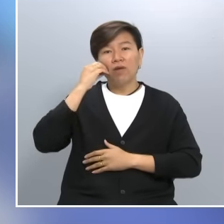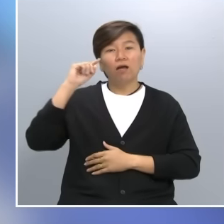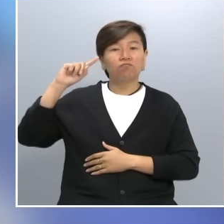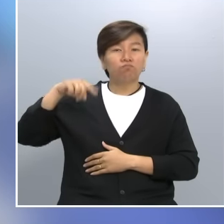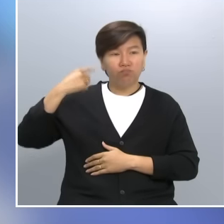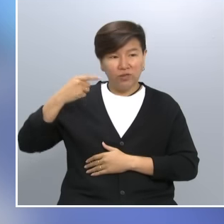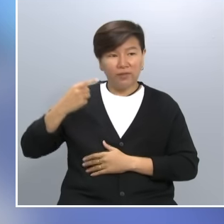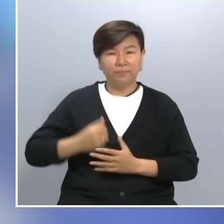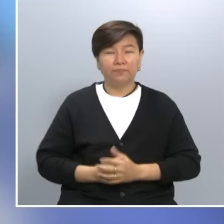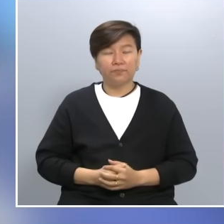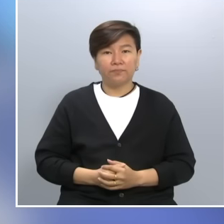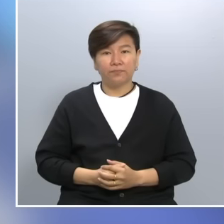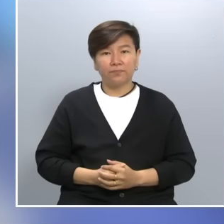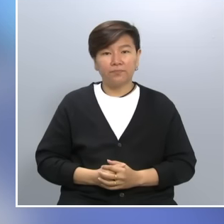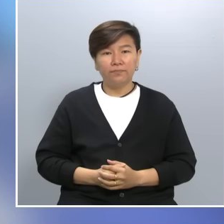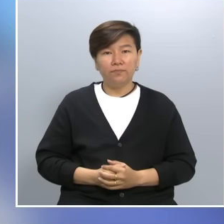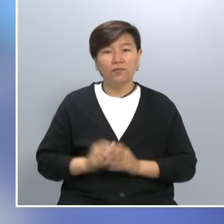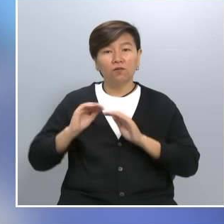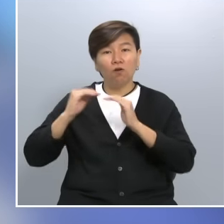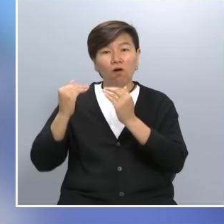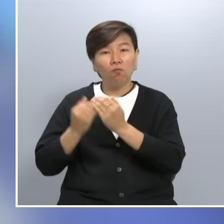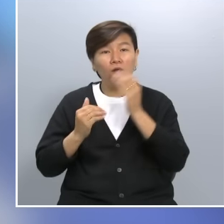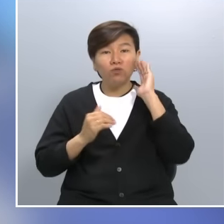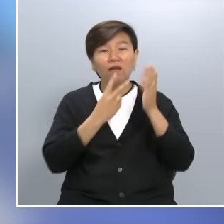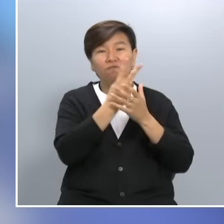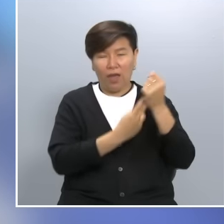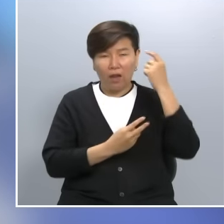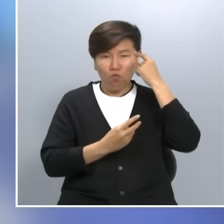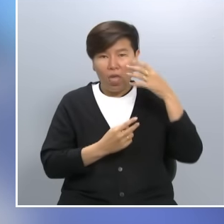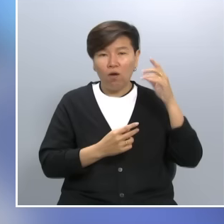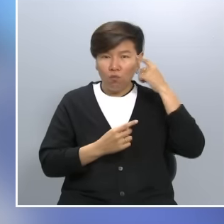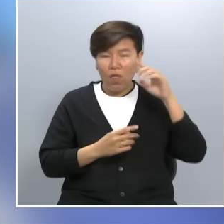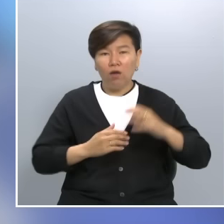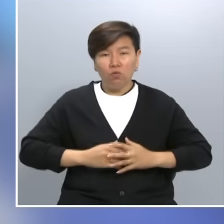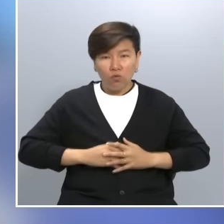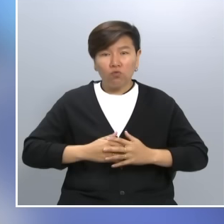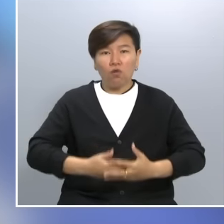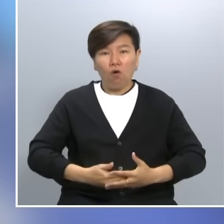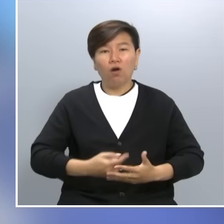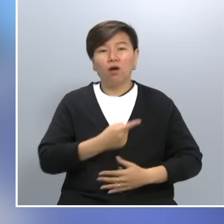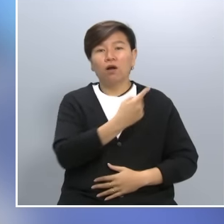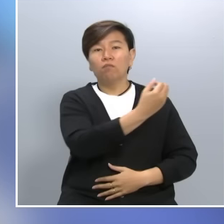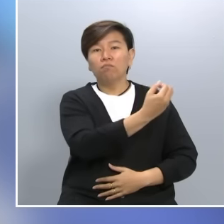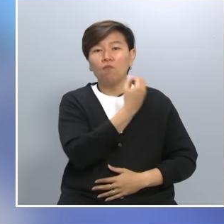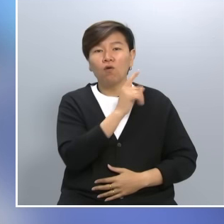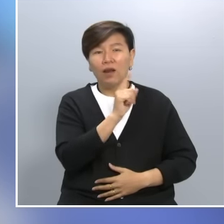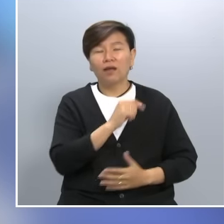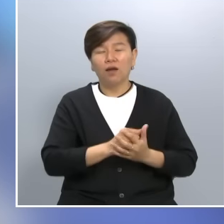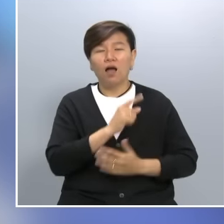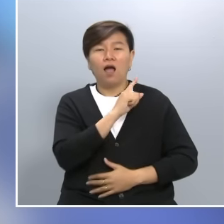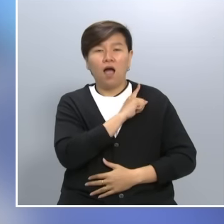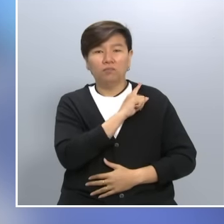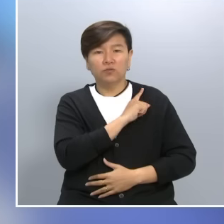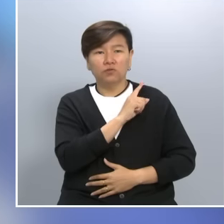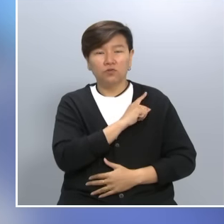น้องรัตเนี่ยนะคะตอนนั้นครอบครัวของแฟนหนุ่มรู้เรื่องที่เธอเนี่ยตั้งท้องก็บอกว่ายินดีจะรับผิดชอบทุก